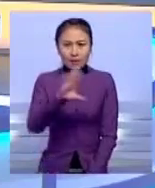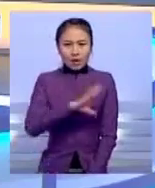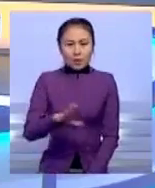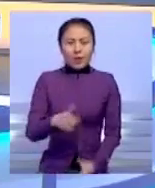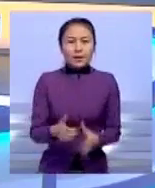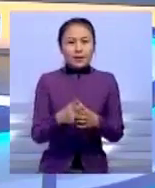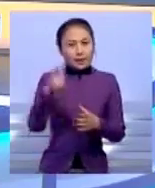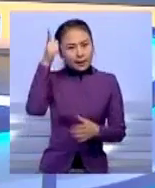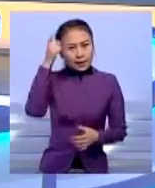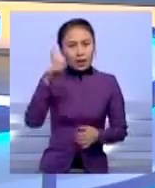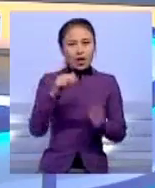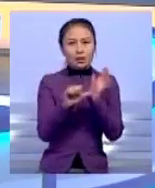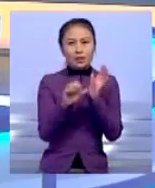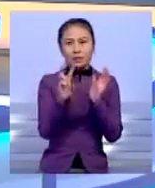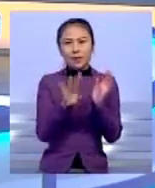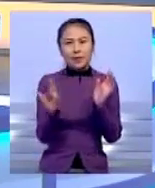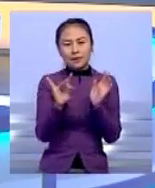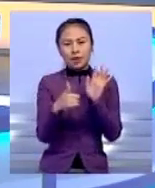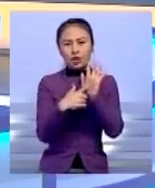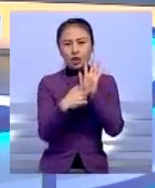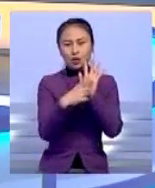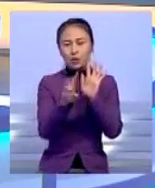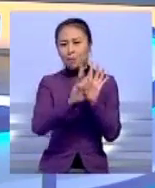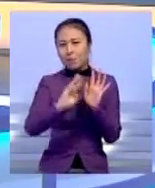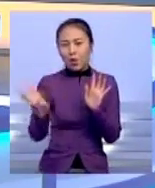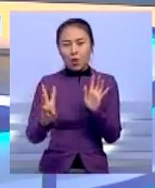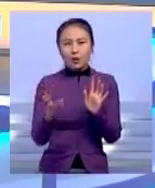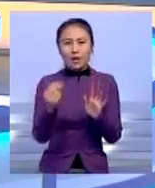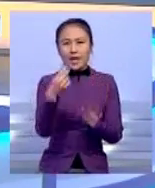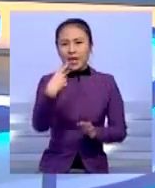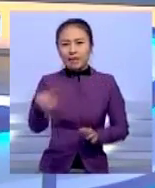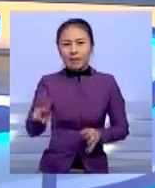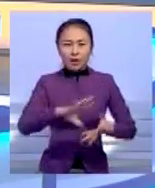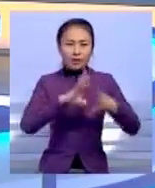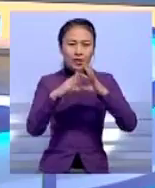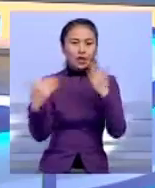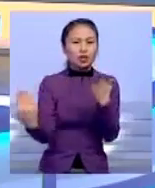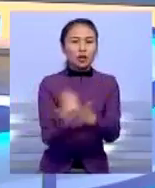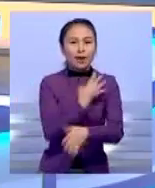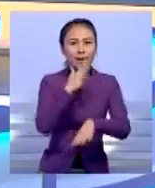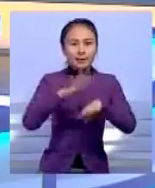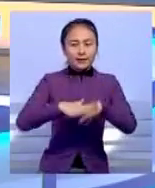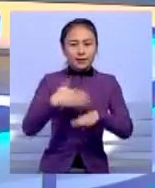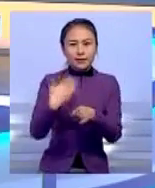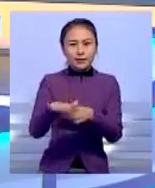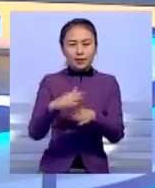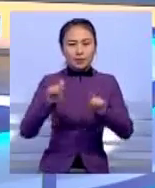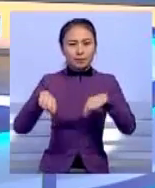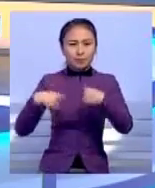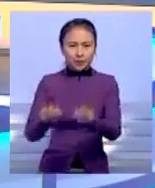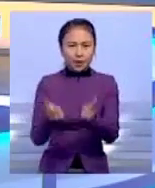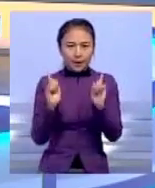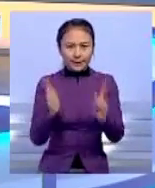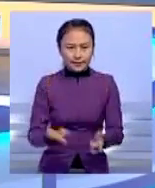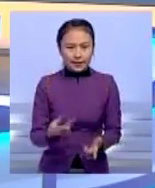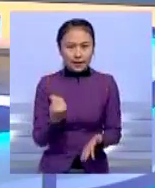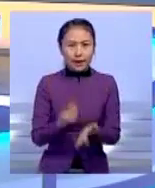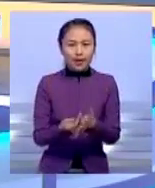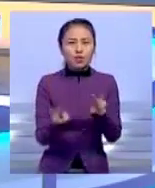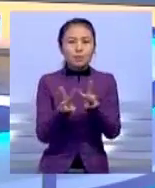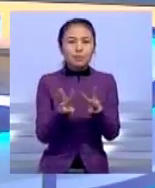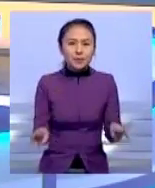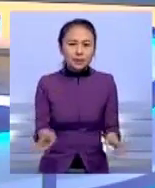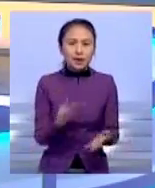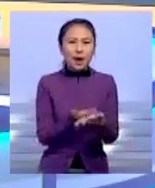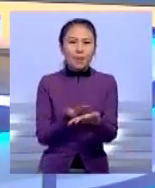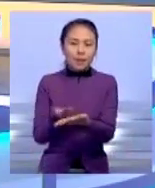Европалық одақ Грекияға 6 миллиард 700 миллион евро көлемінде жаңа несие бөлуге келісті. Бұл туралы Евроаймақтың қаржы